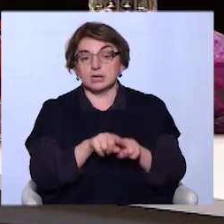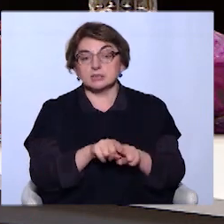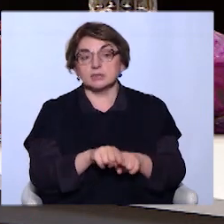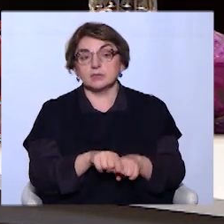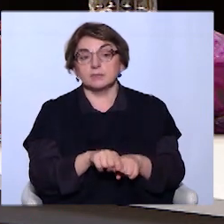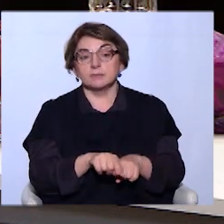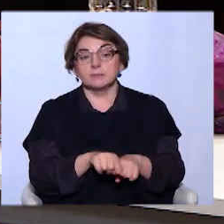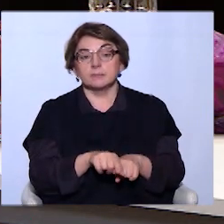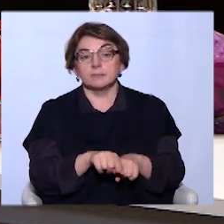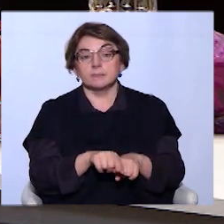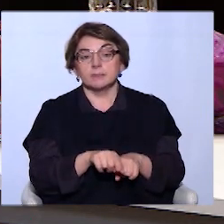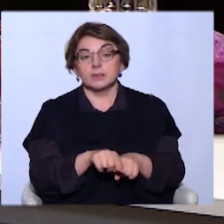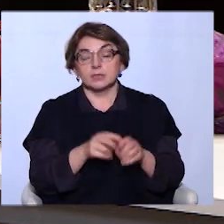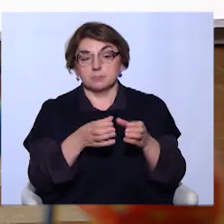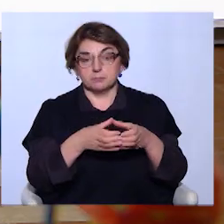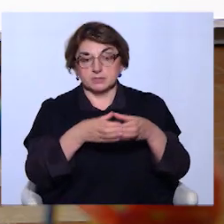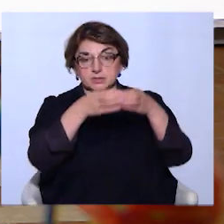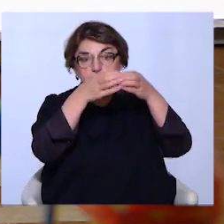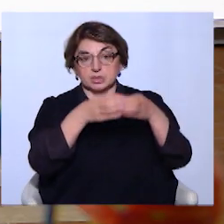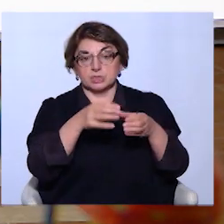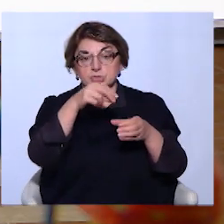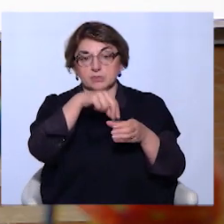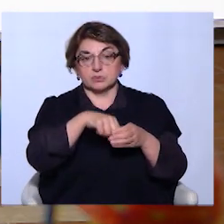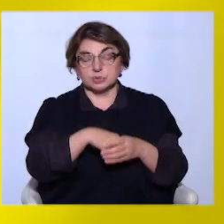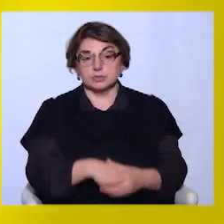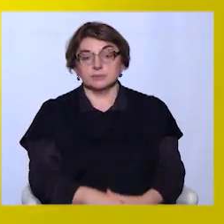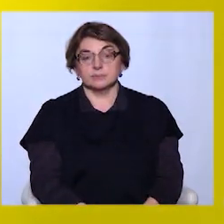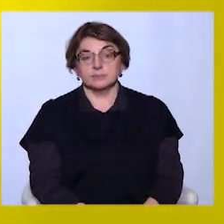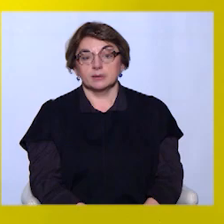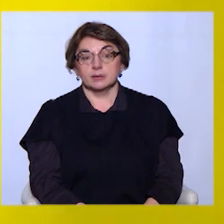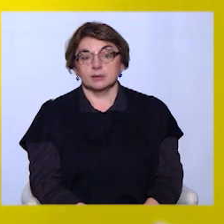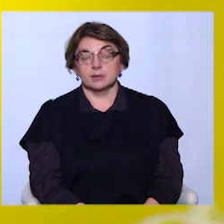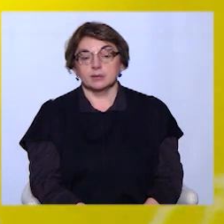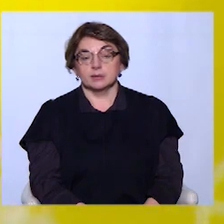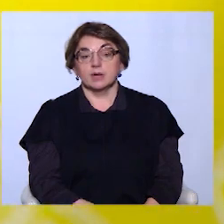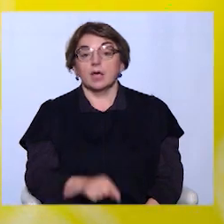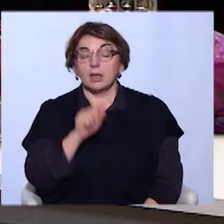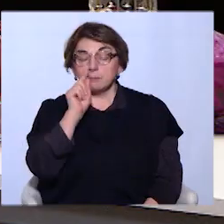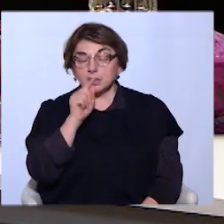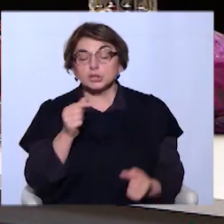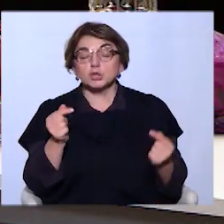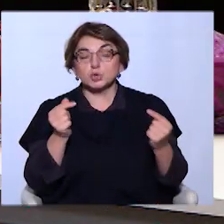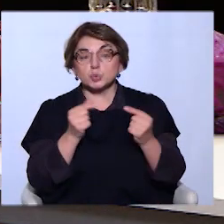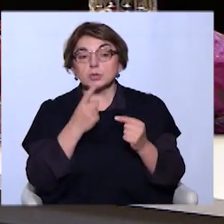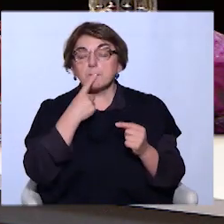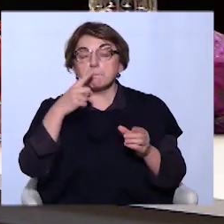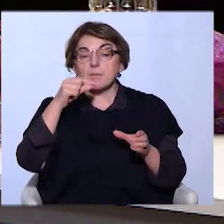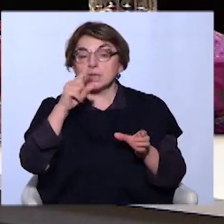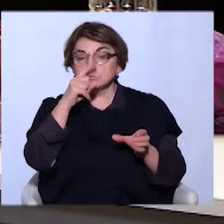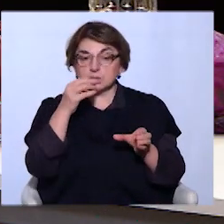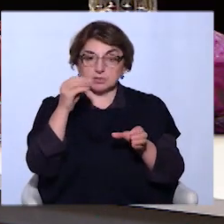მოვათავსოთ სინჯარაში. სინჯარაში და მასზეც ვიმოქმედოთ